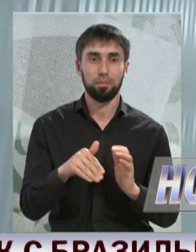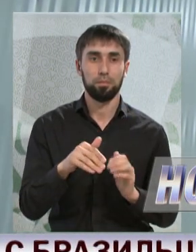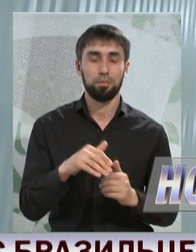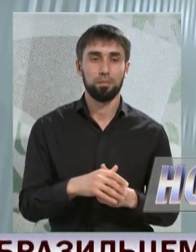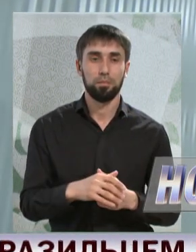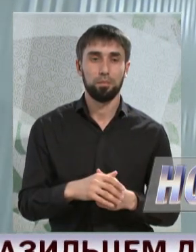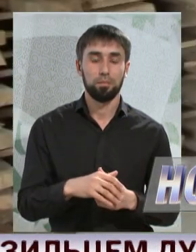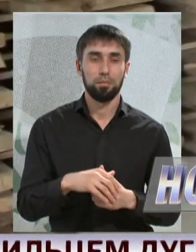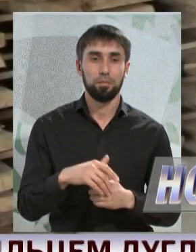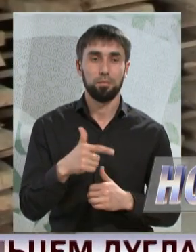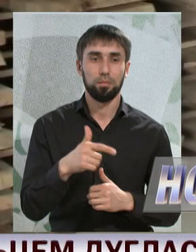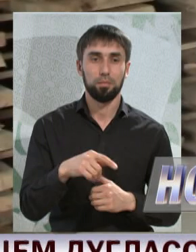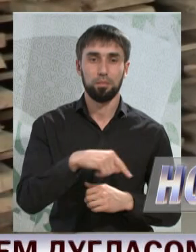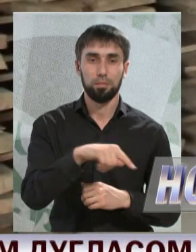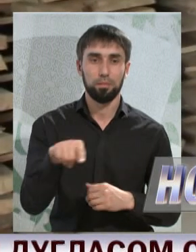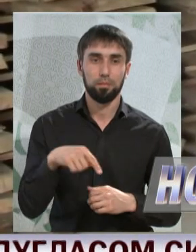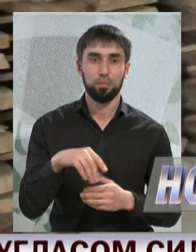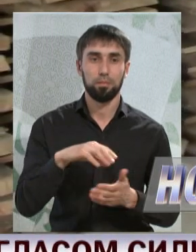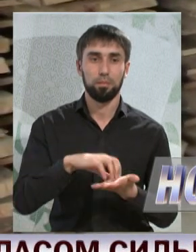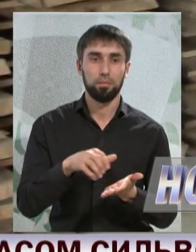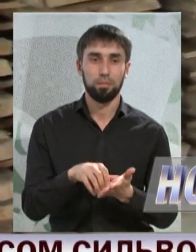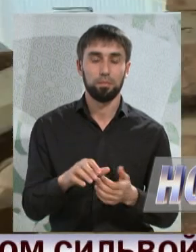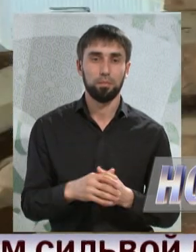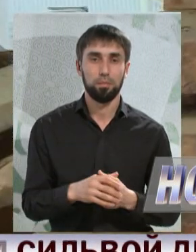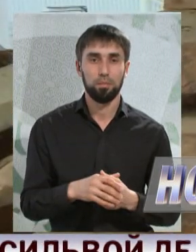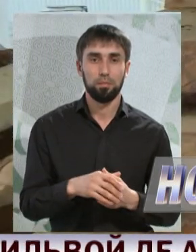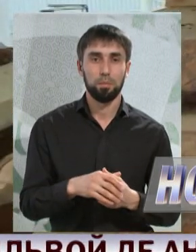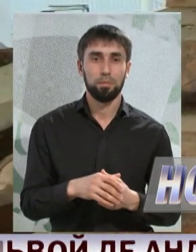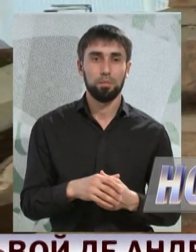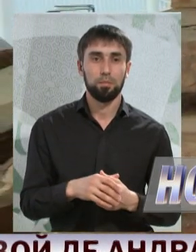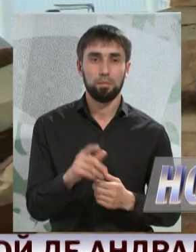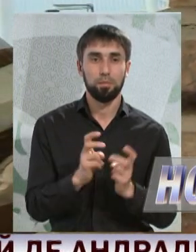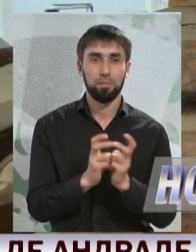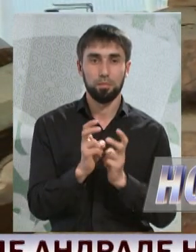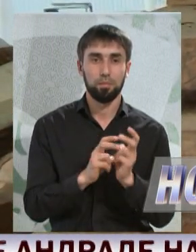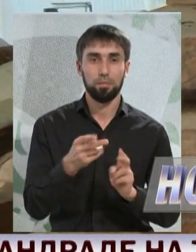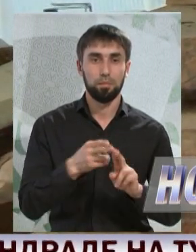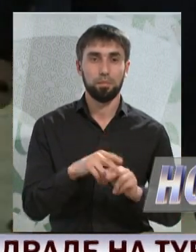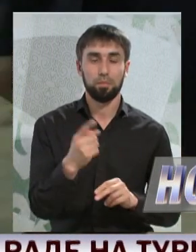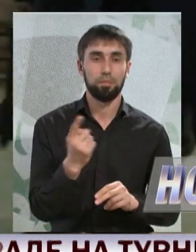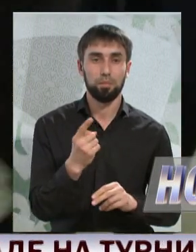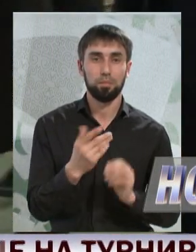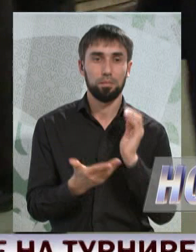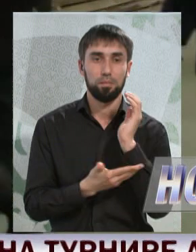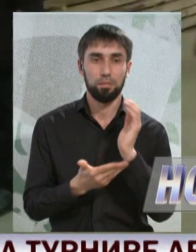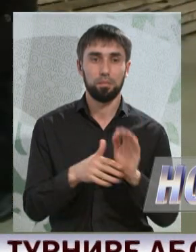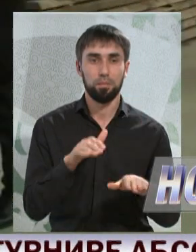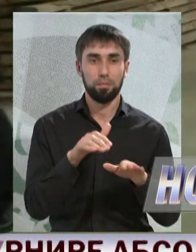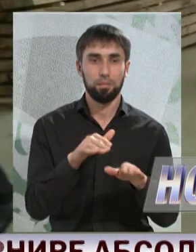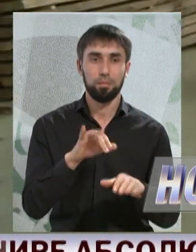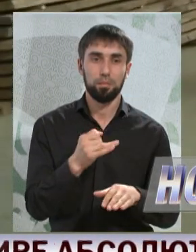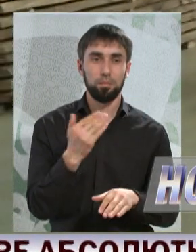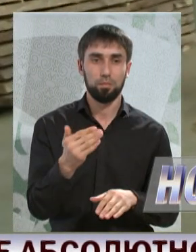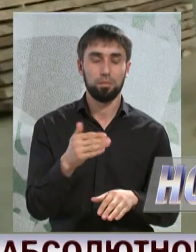Цель его заключается в организации непрерывного цикла перерабатывающего производства от получения первичного сырья древесины и его